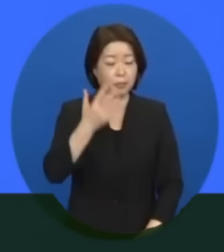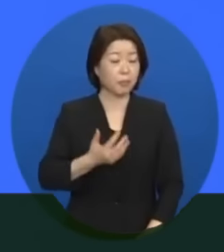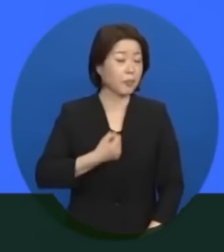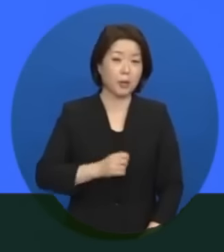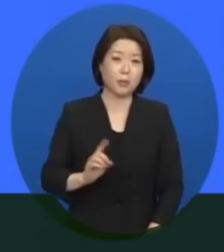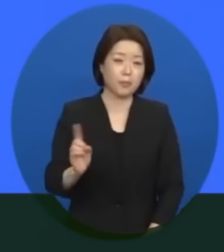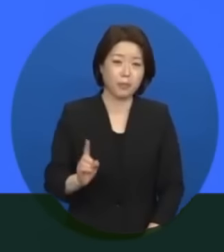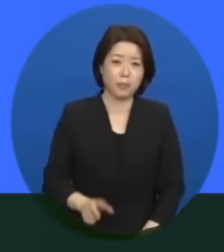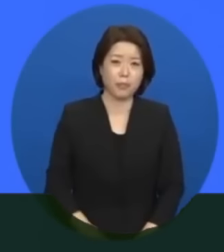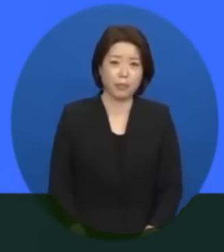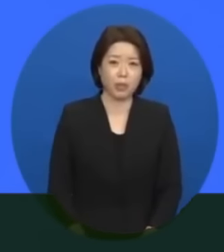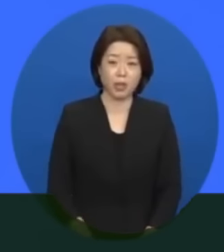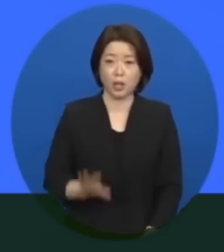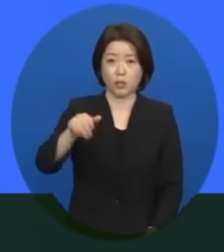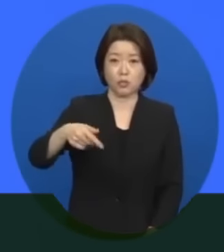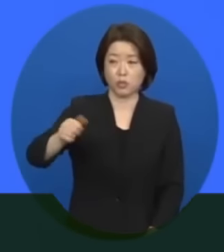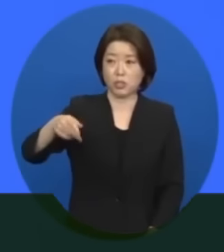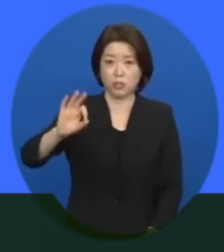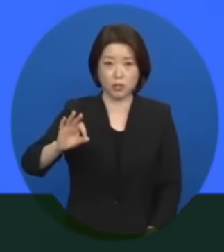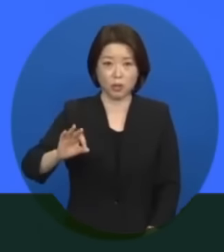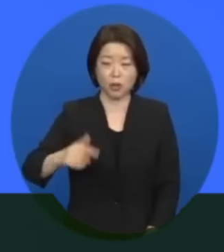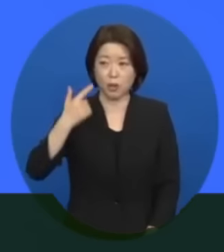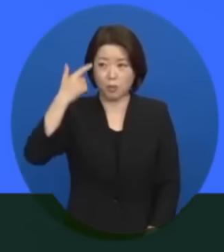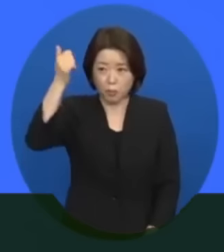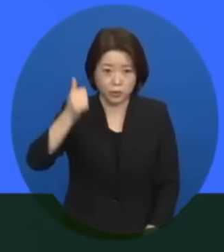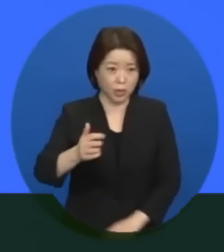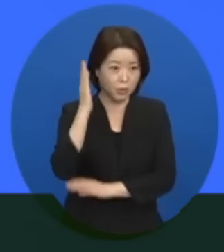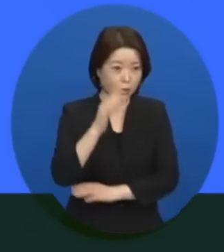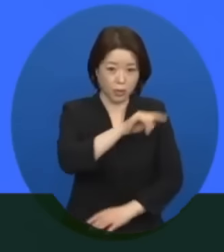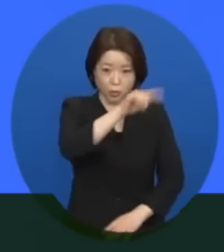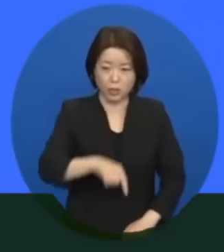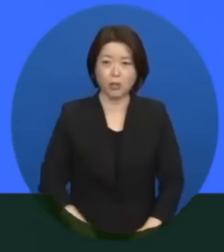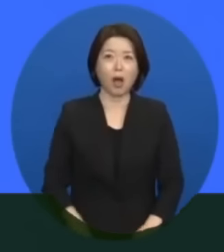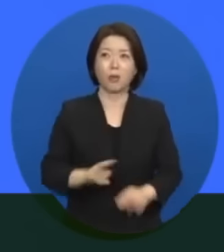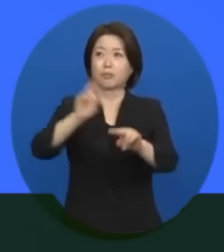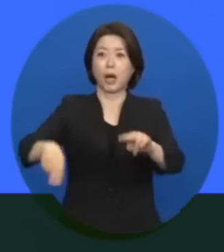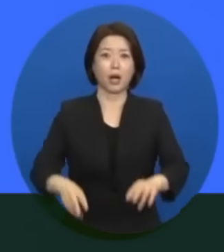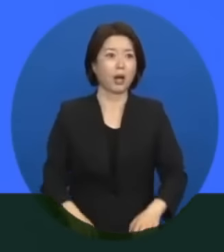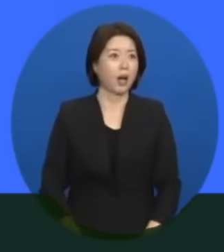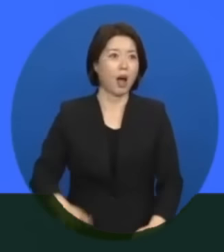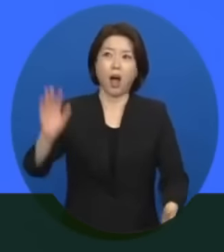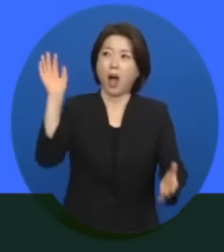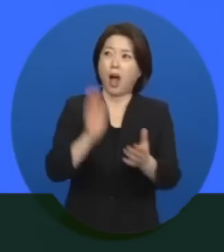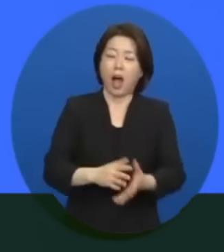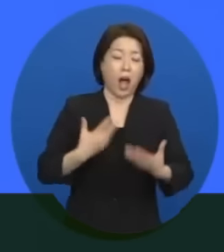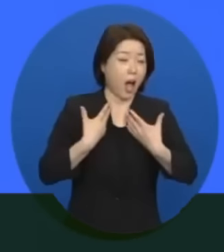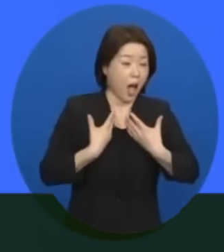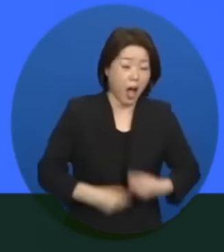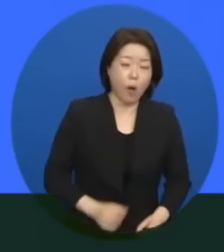충격적인 성 목사님 설교한 줄 알았더니 은퇴 하셨 럽고